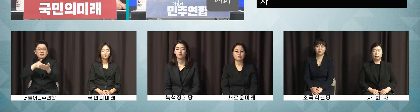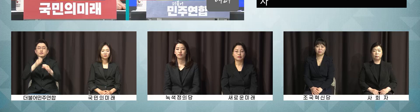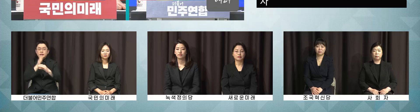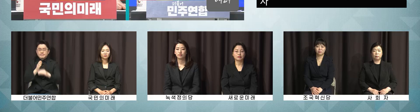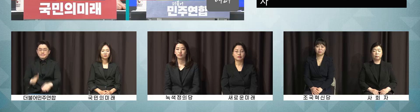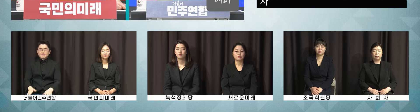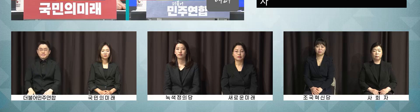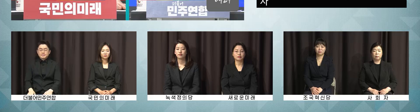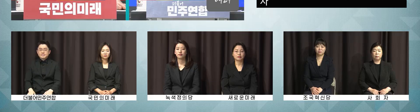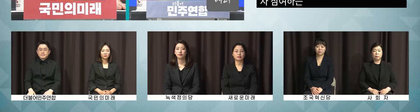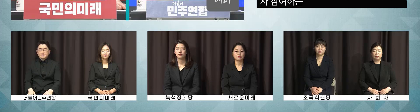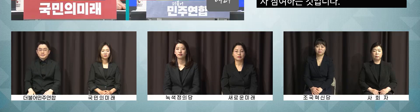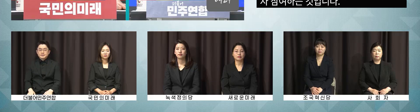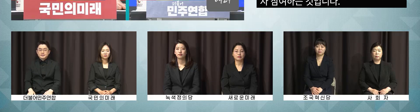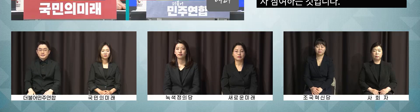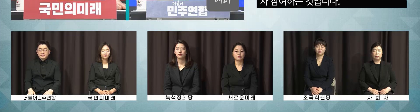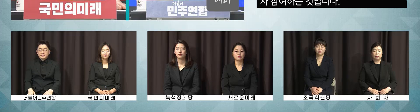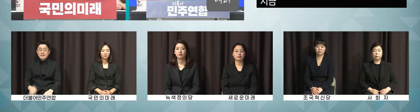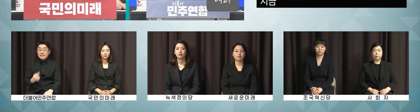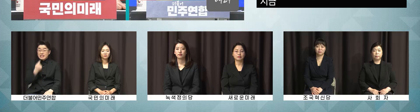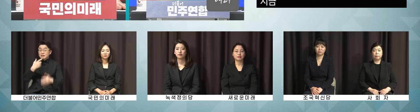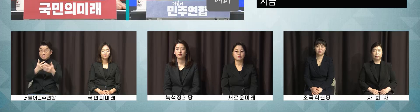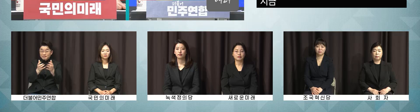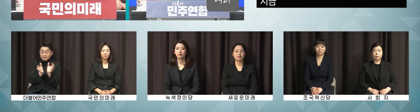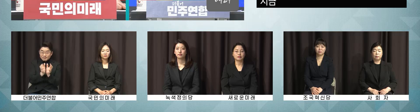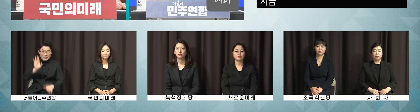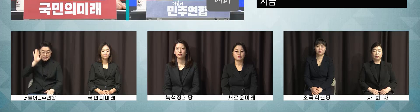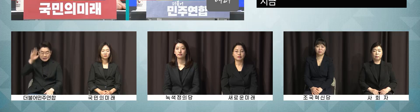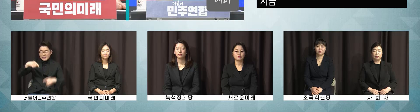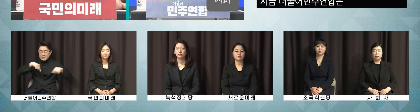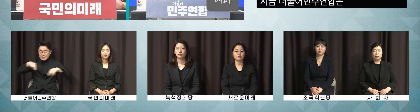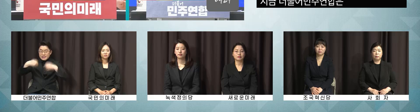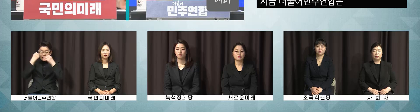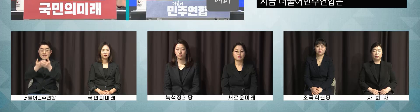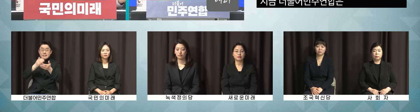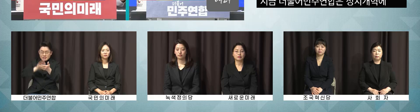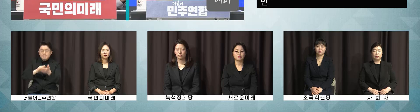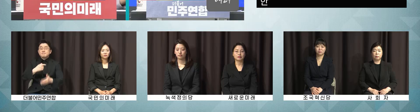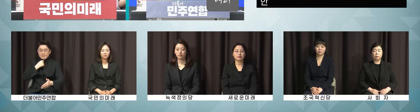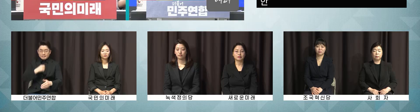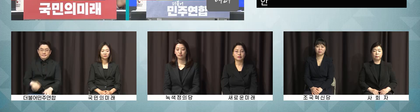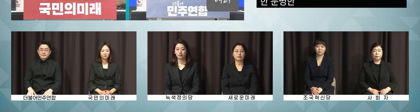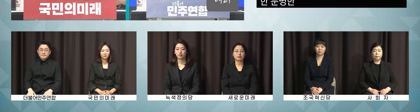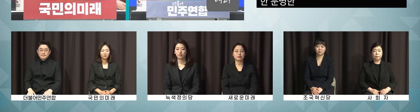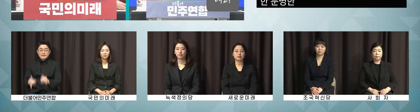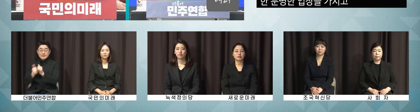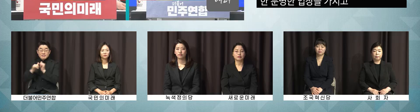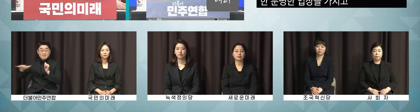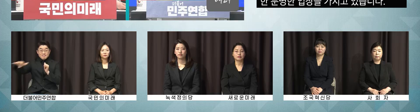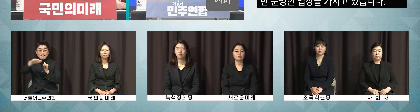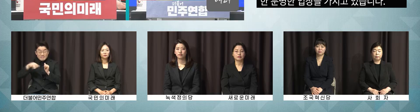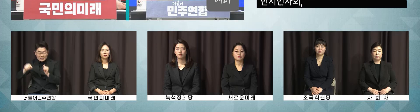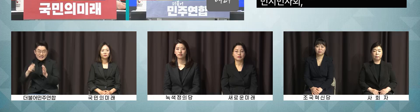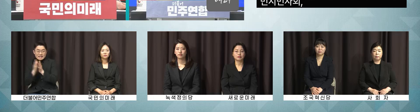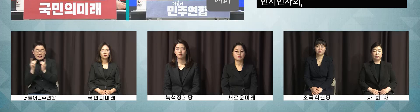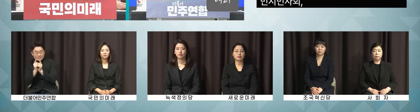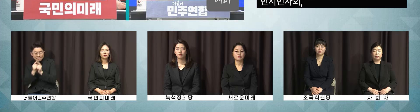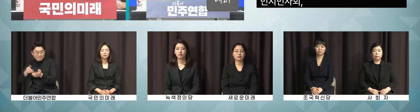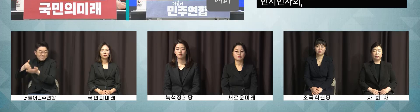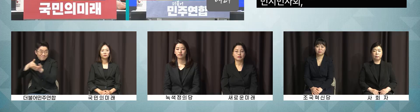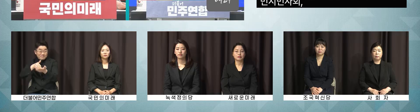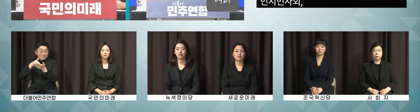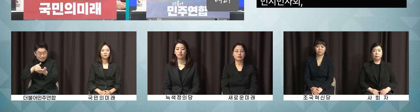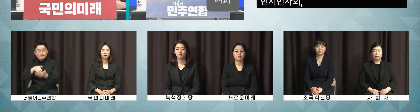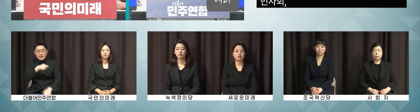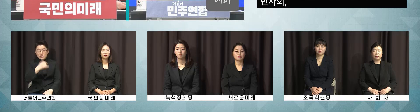보면 더불어민주연합은 정치개혁에 대한 분명한 입장을 가지고 있습니다. 시민사회, 시민이 직접 참여하여